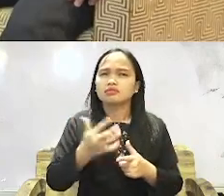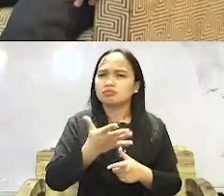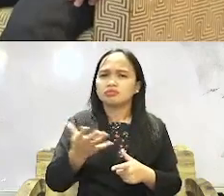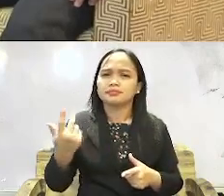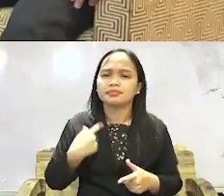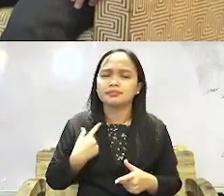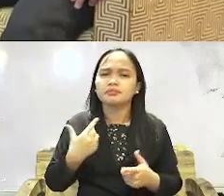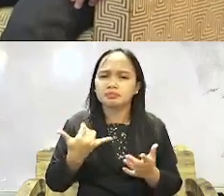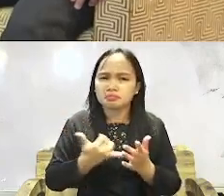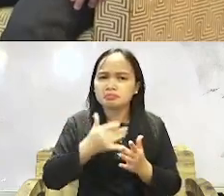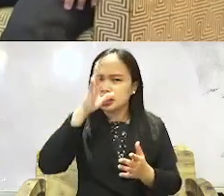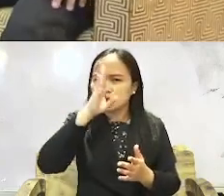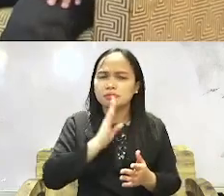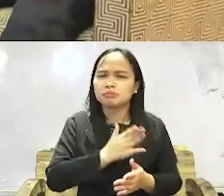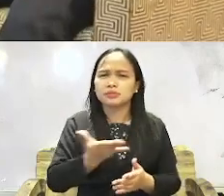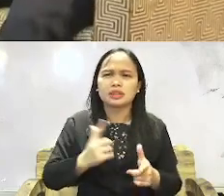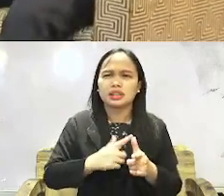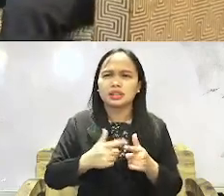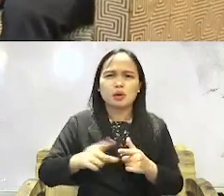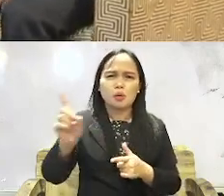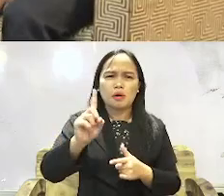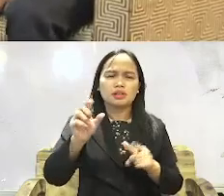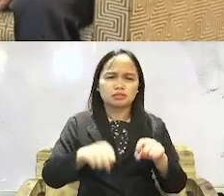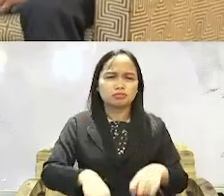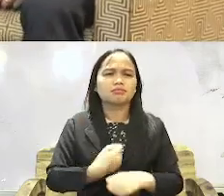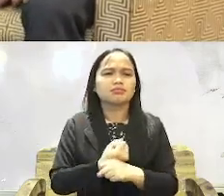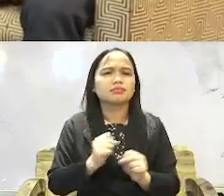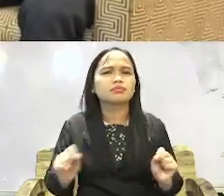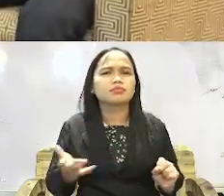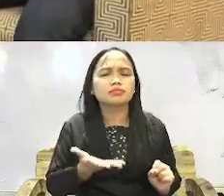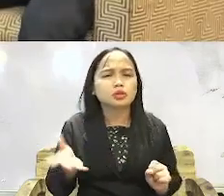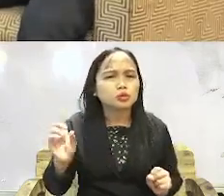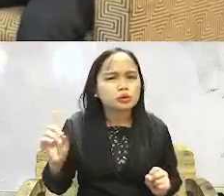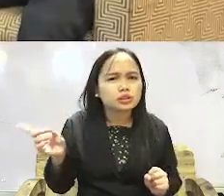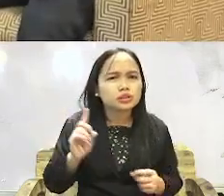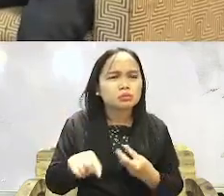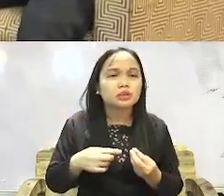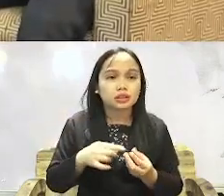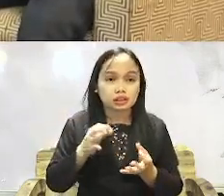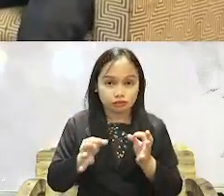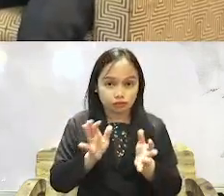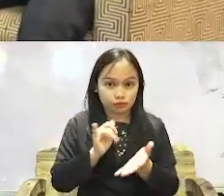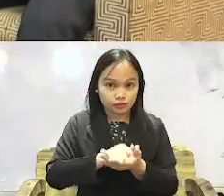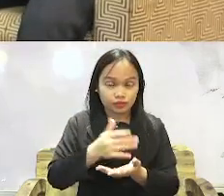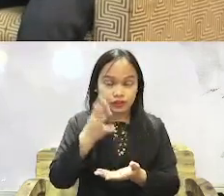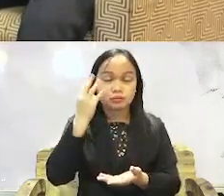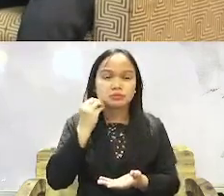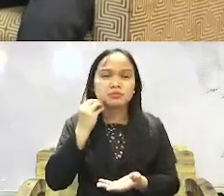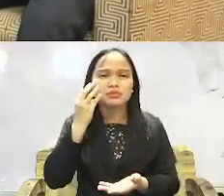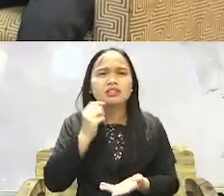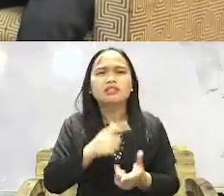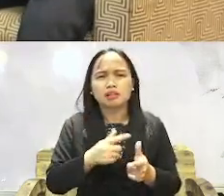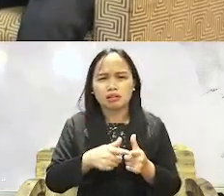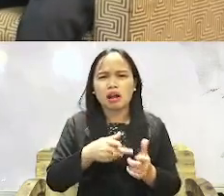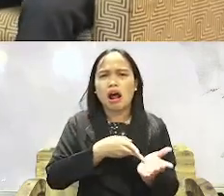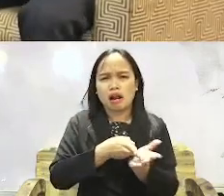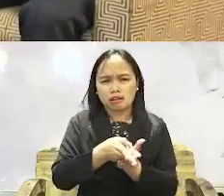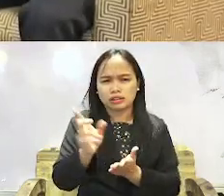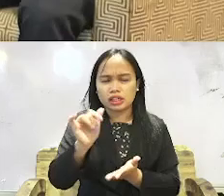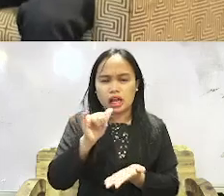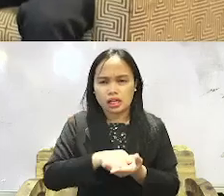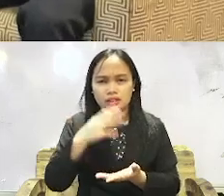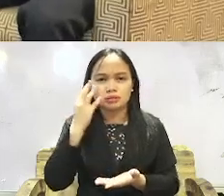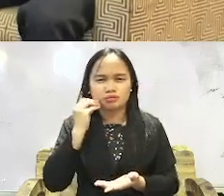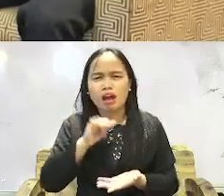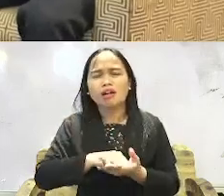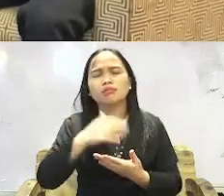kayo niyan. So ano ulit ang makakapag-save sa inyo dyan? Kung nandiyan ka ngayon sa ganyang kalagayan, aminin mo na nandiyan ka. Because I know